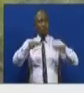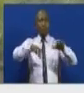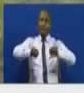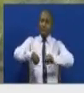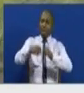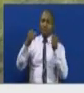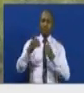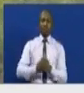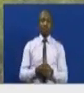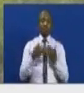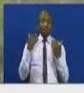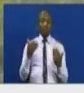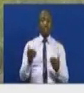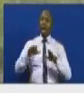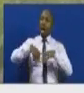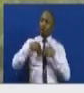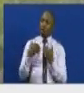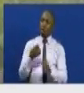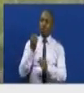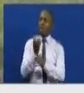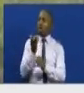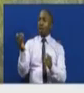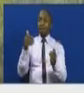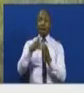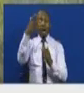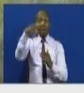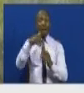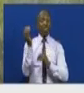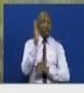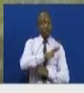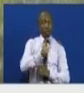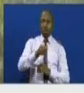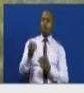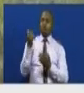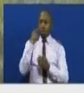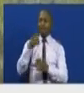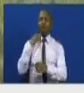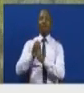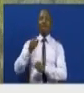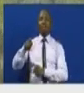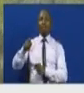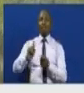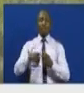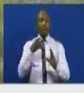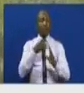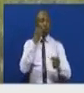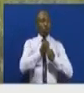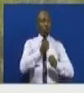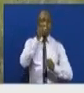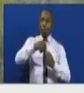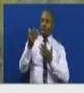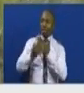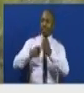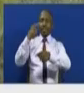hatuwezi kufanya lolote mpaka maji yatakapokwisha. Tutaangalia kwamba lipi ambalo tunaweza tukalifanya ili shughuli za wananchi ziweze kuendelea